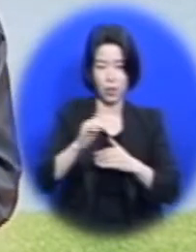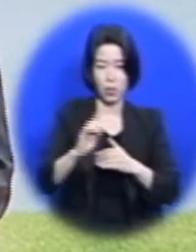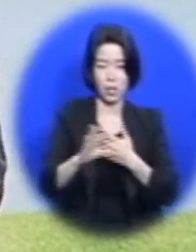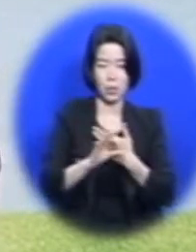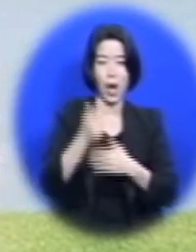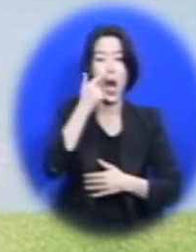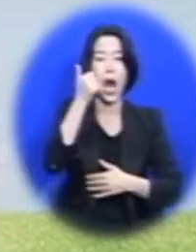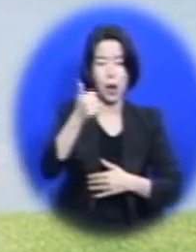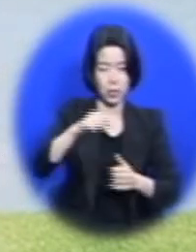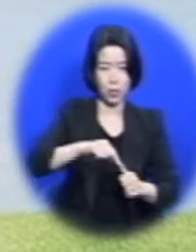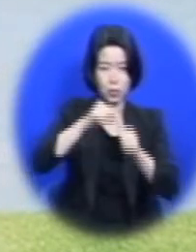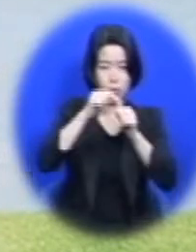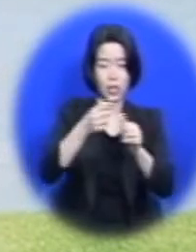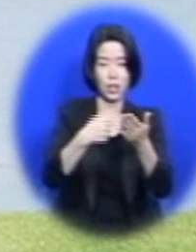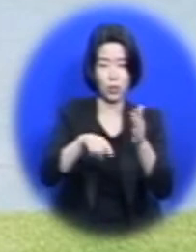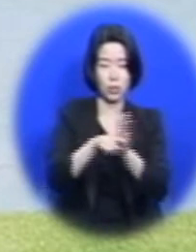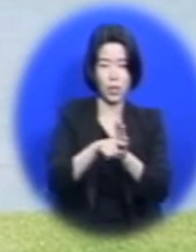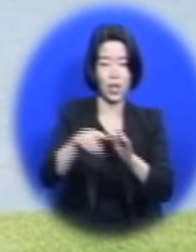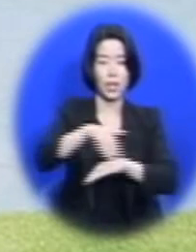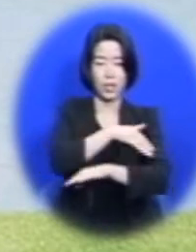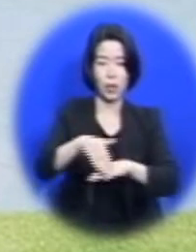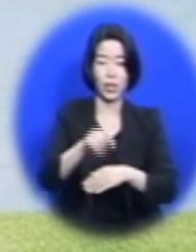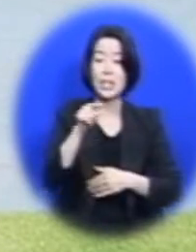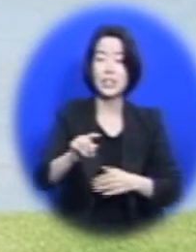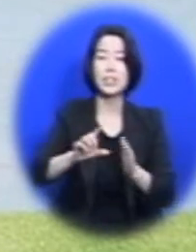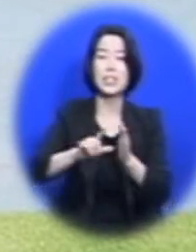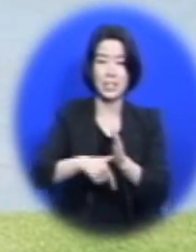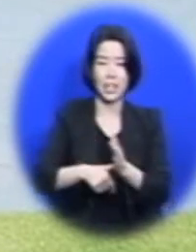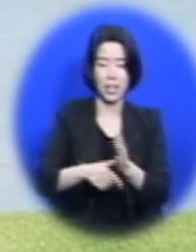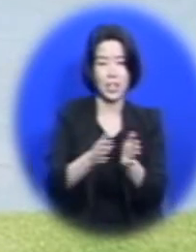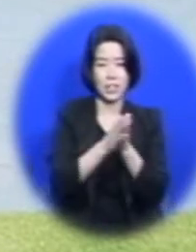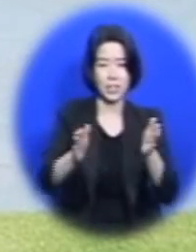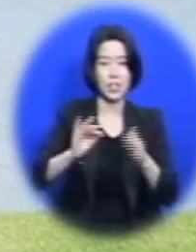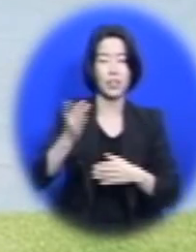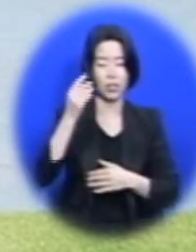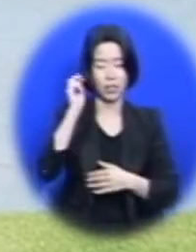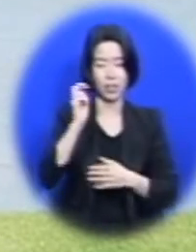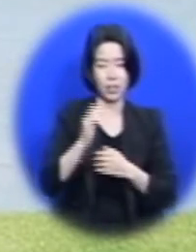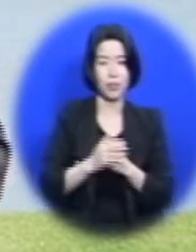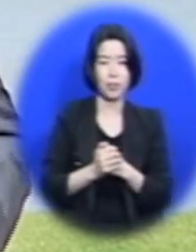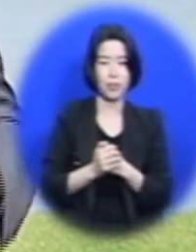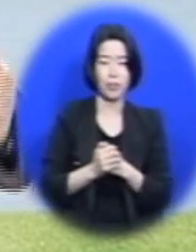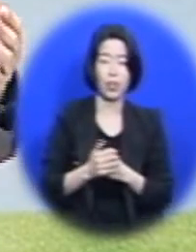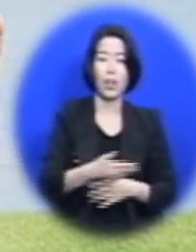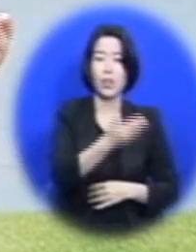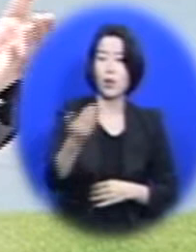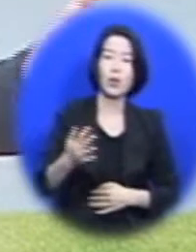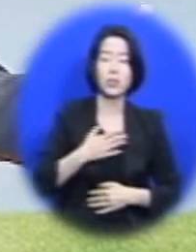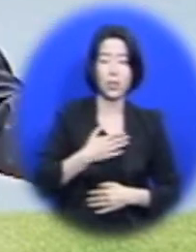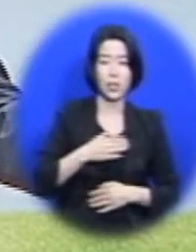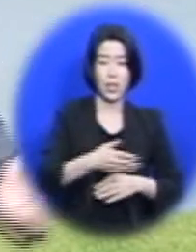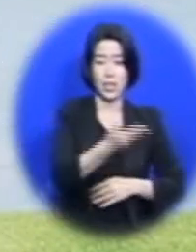아버지를 구원하시려는 하나님의 계획이 바로 그 시간에 시작이 되었었다. 여러분, 저는